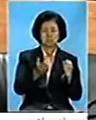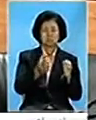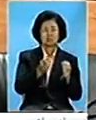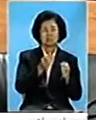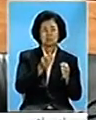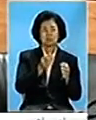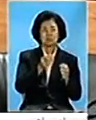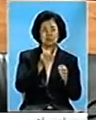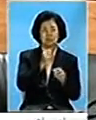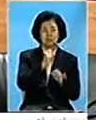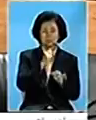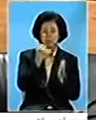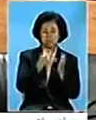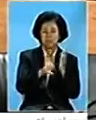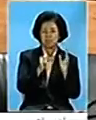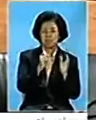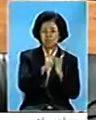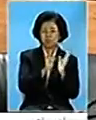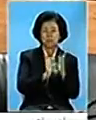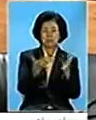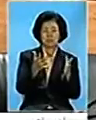ทำอย่างนั้นเหรอครับ